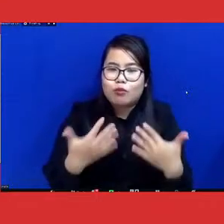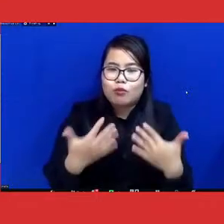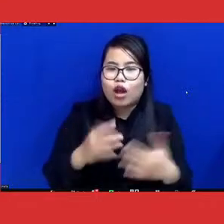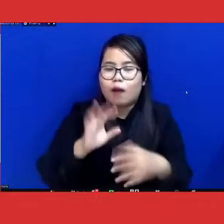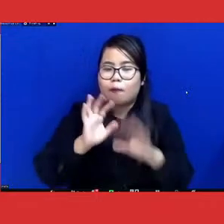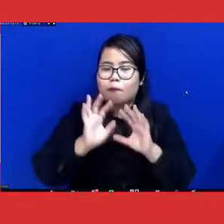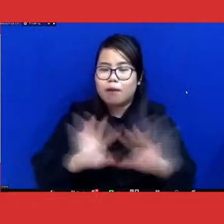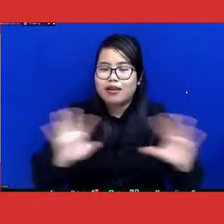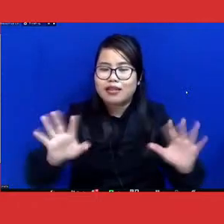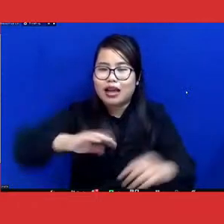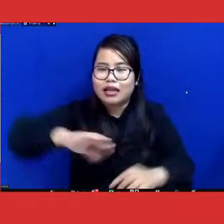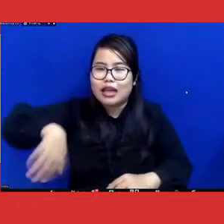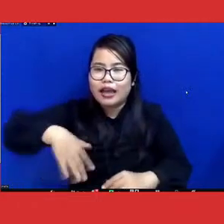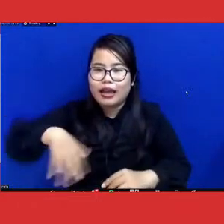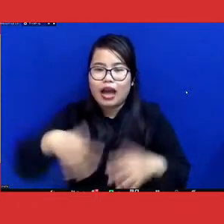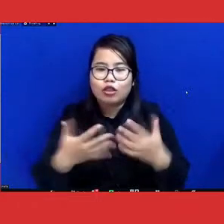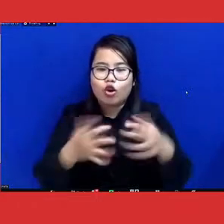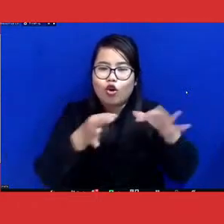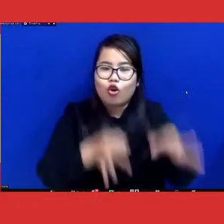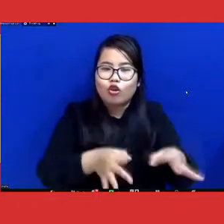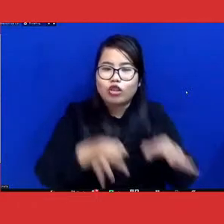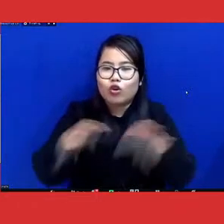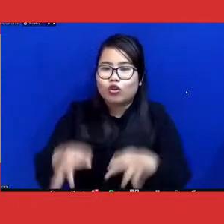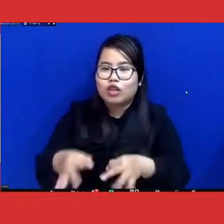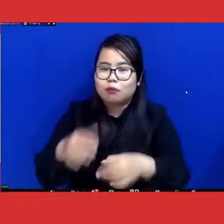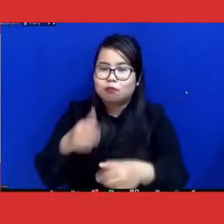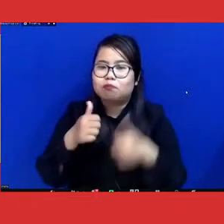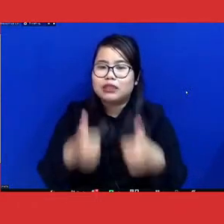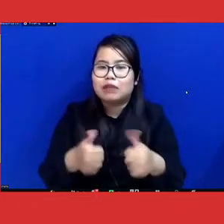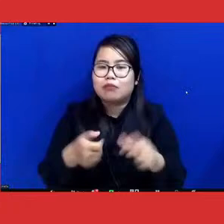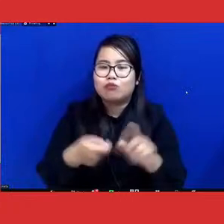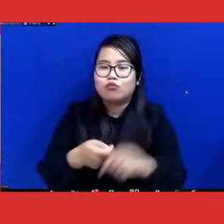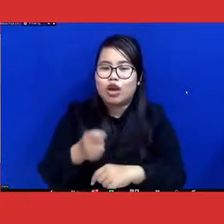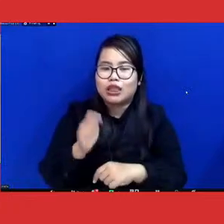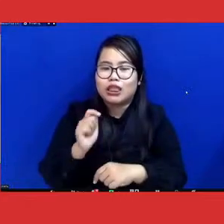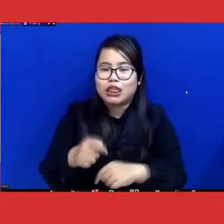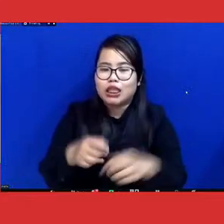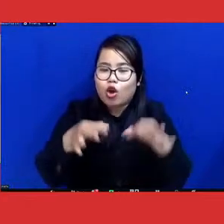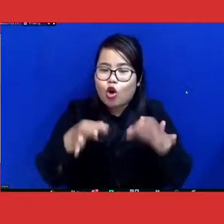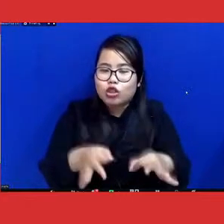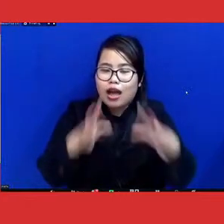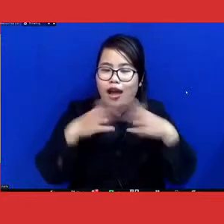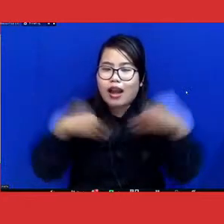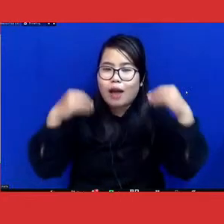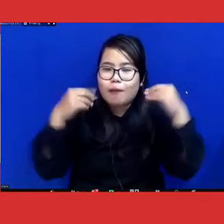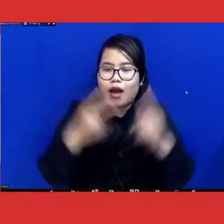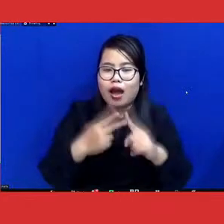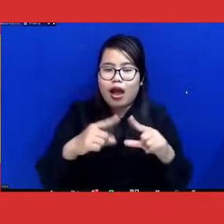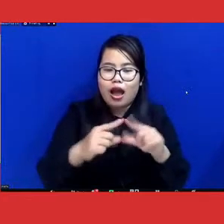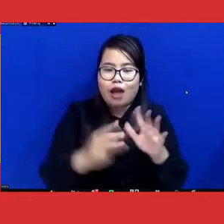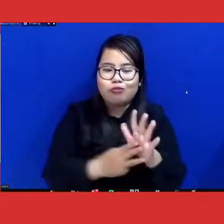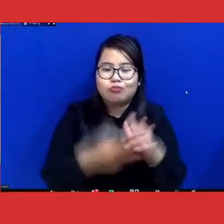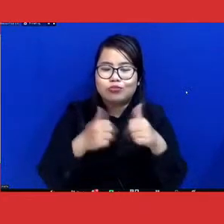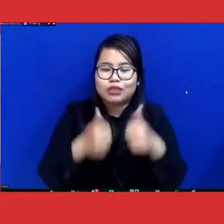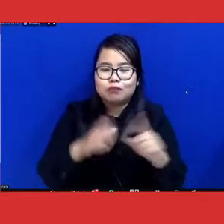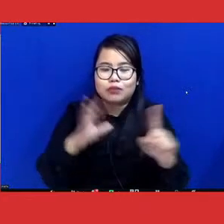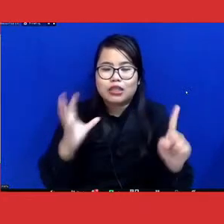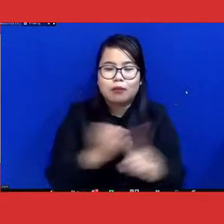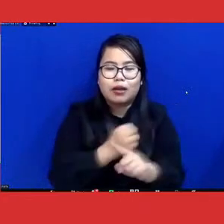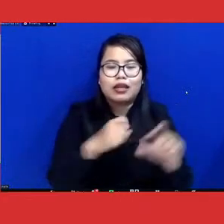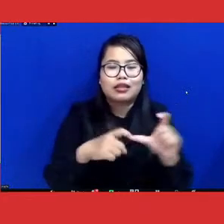kota-kota mampu untuk menciptakan kota ramah HAM dan pencapaian SDGs